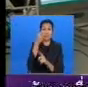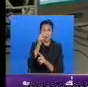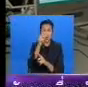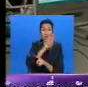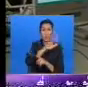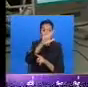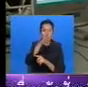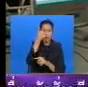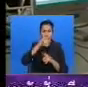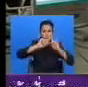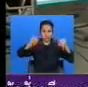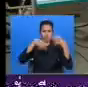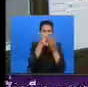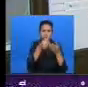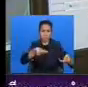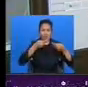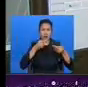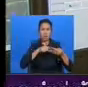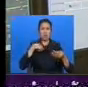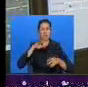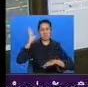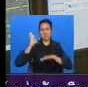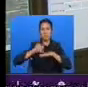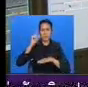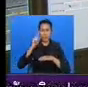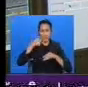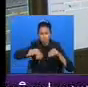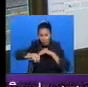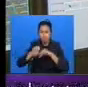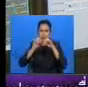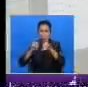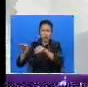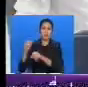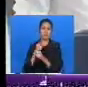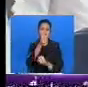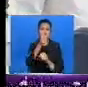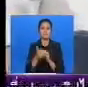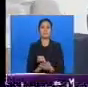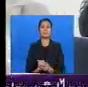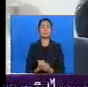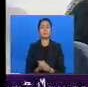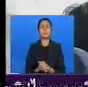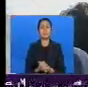ให้มีใบรับรองในฐานะผู้เชี่ยวชาญไปฝึกสอนให้พนักงานรุ่นต่อไ